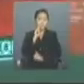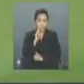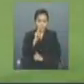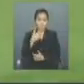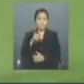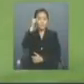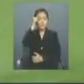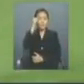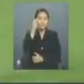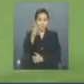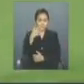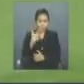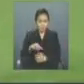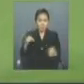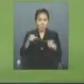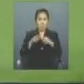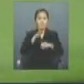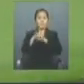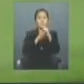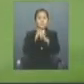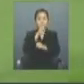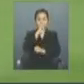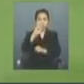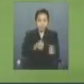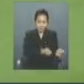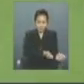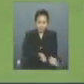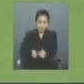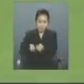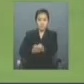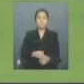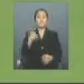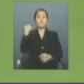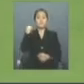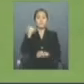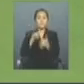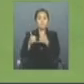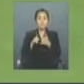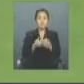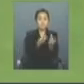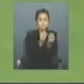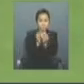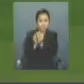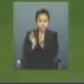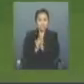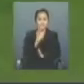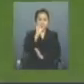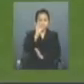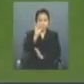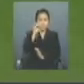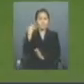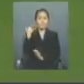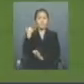ทอมส์โปรเจ้าถิ่นวัย44ปีก็โชว์วงสวิงได้อย่างยอดเยี่ยมค่ะหลังจากทำไป8เบอร์ดี้ไม่เสียโบกี้นะคะรวม2